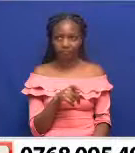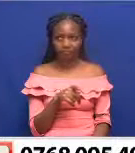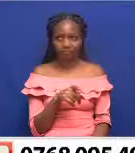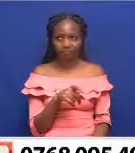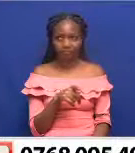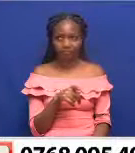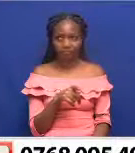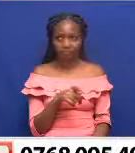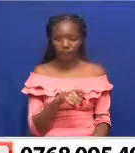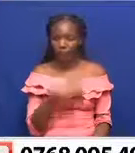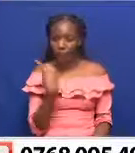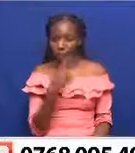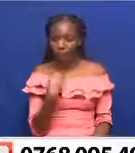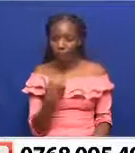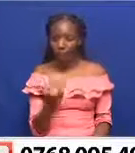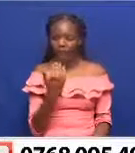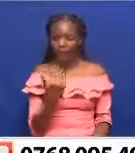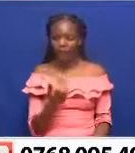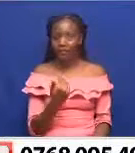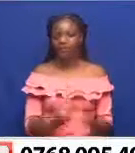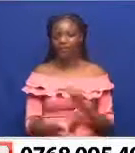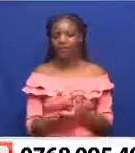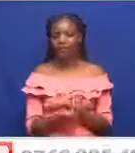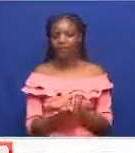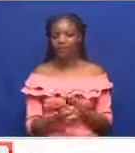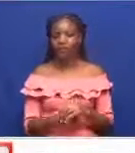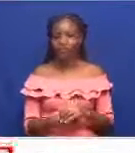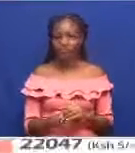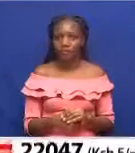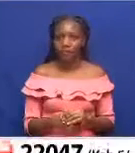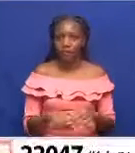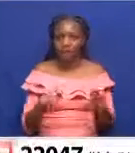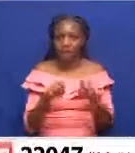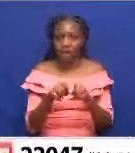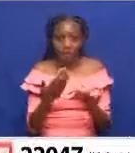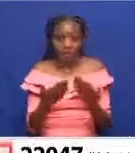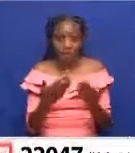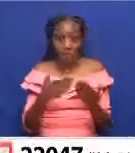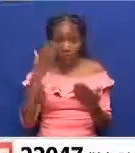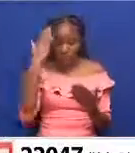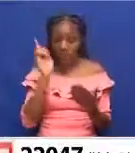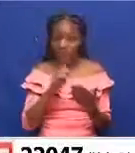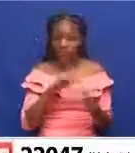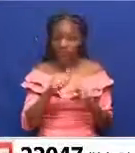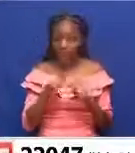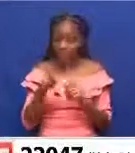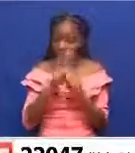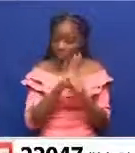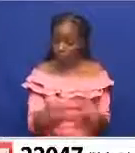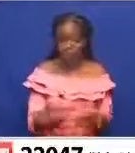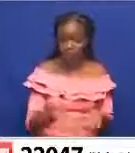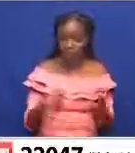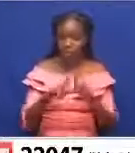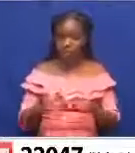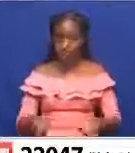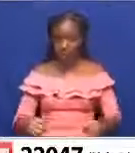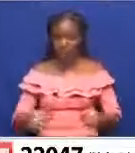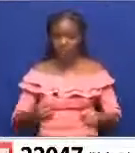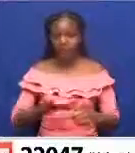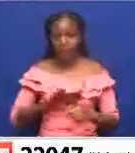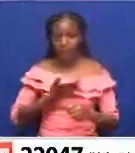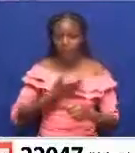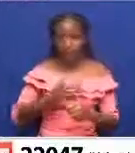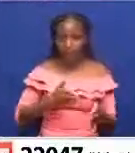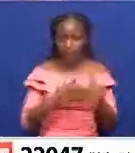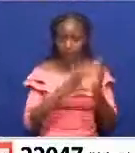who asked me for a bribe or a witness an event of extortion. Mwenyekiti wa baraza hilo Wycliffe